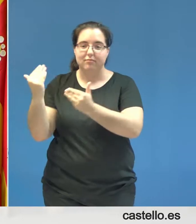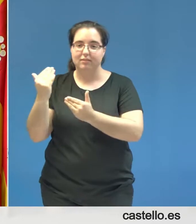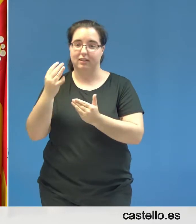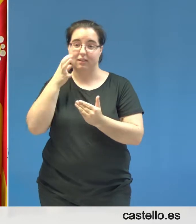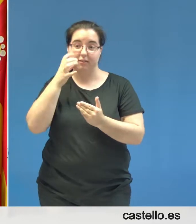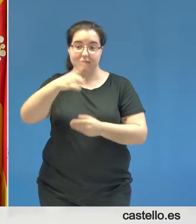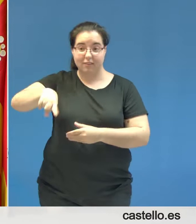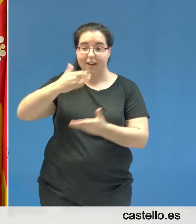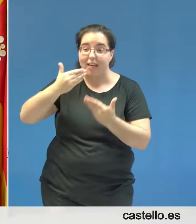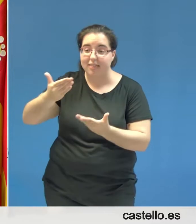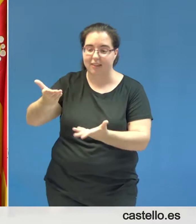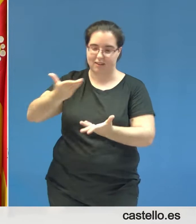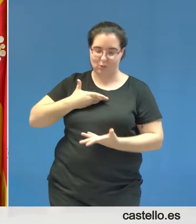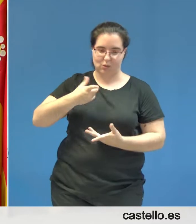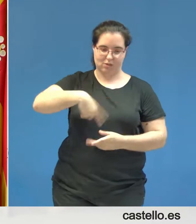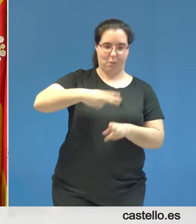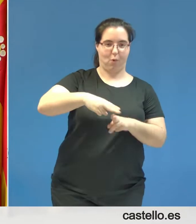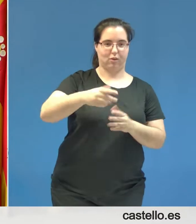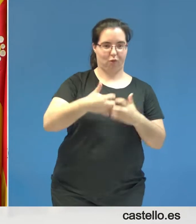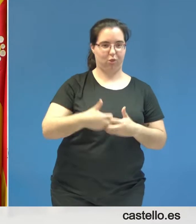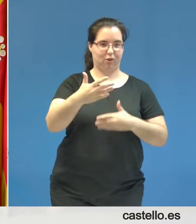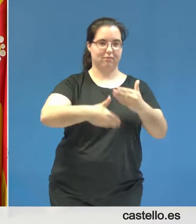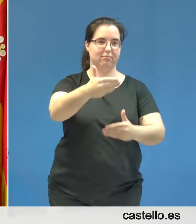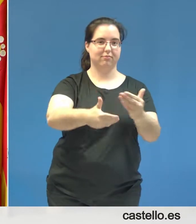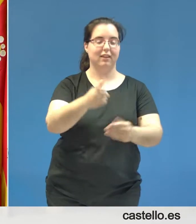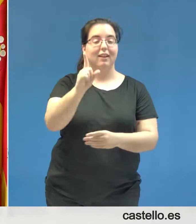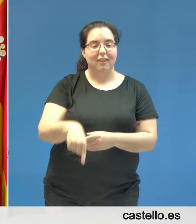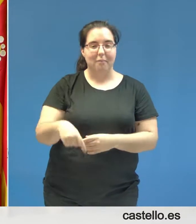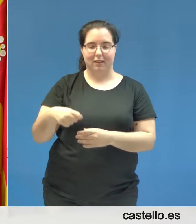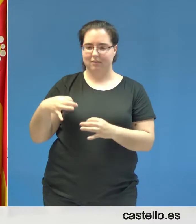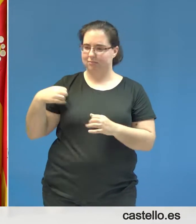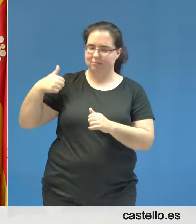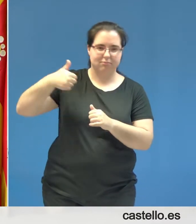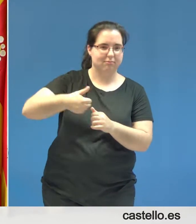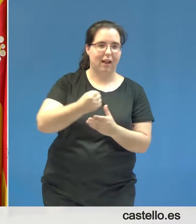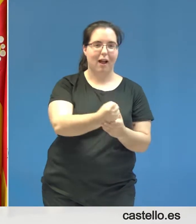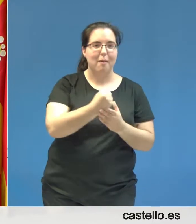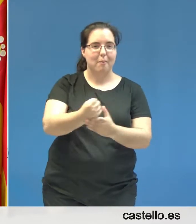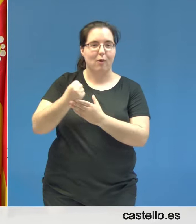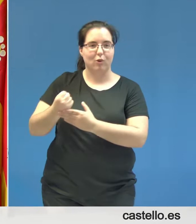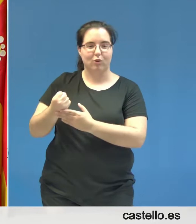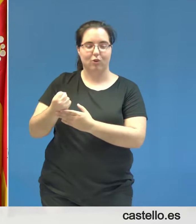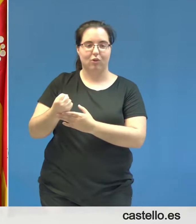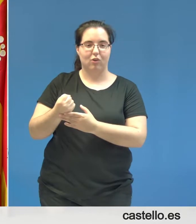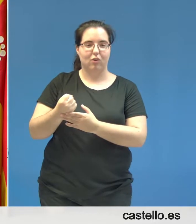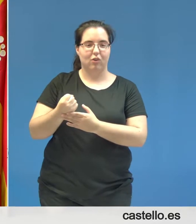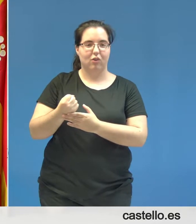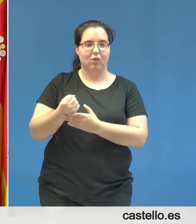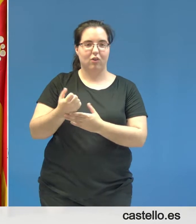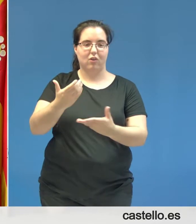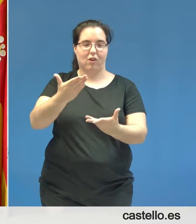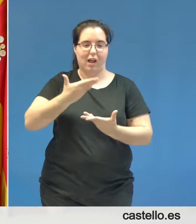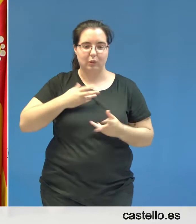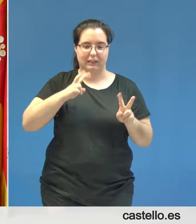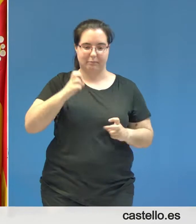funcione molt bé. I també gràcies pel suport que ens heu donat en tot moment per sobreposar-nos al laberint que suposa això de